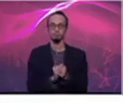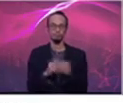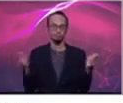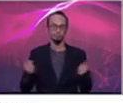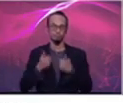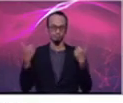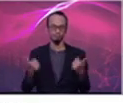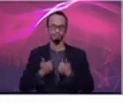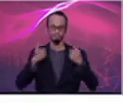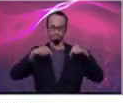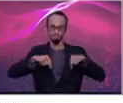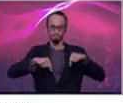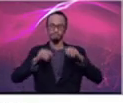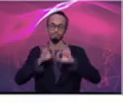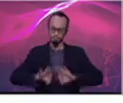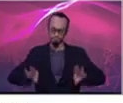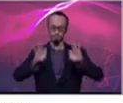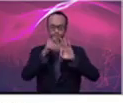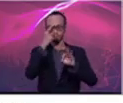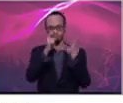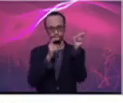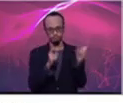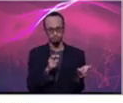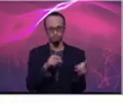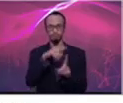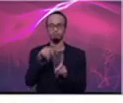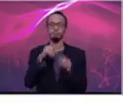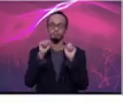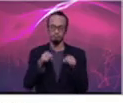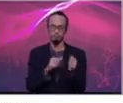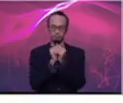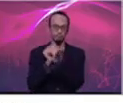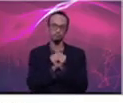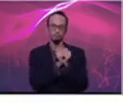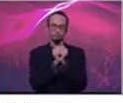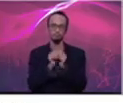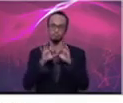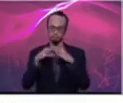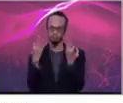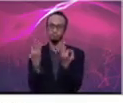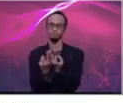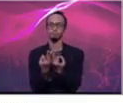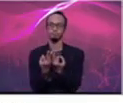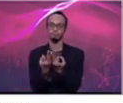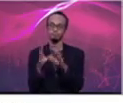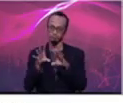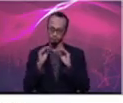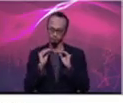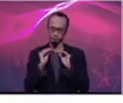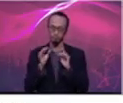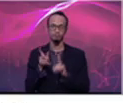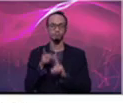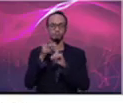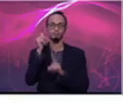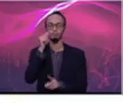aidilfitri kali ini amat bermakna bagi Amir apabila dapat disambut bersama dengan penerimaan keluarga terutama isteri